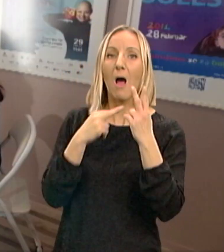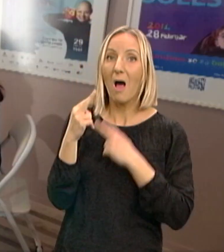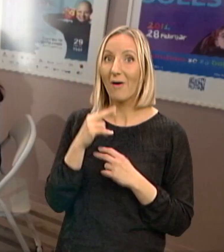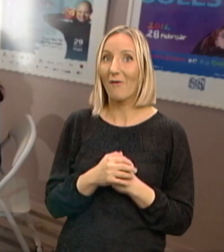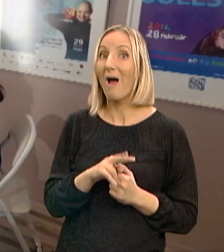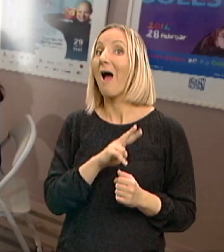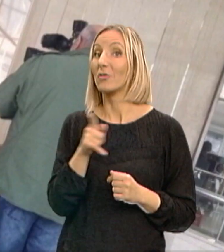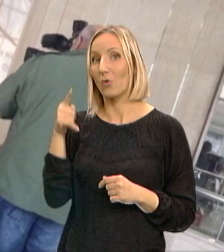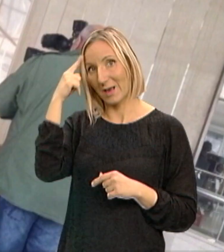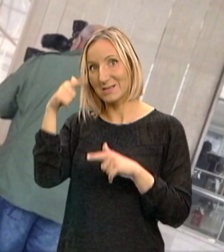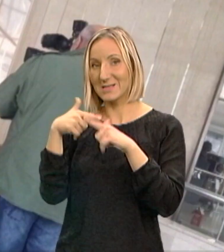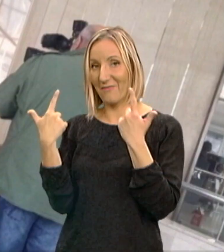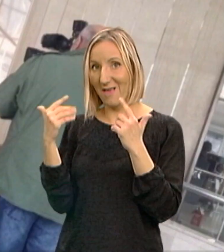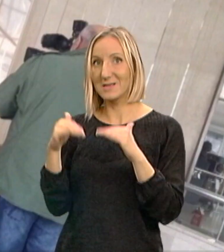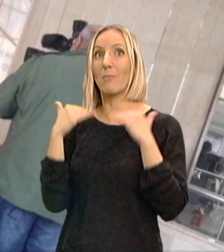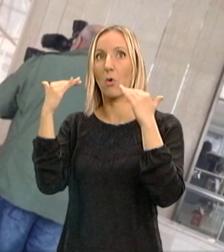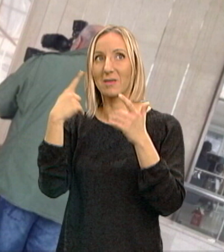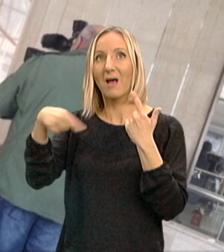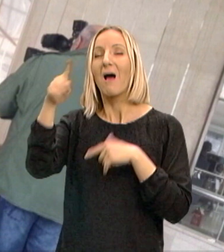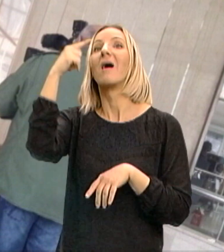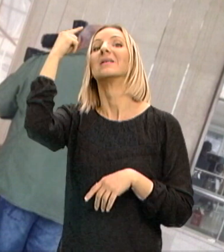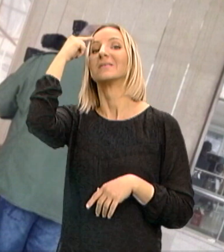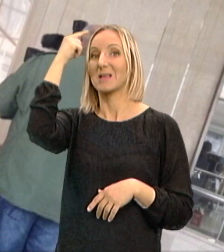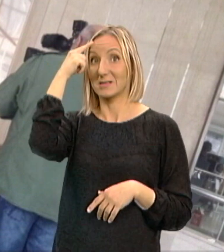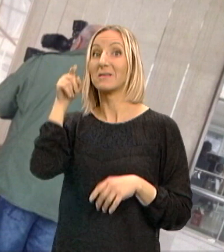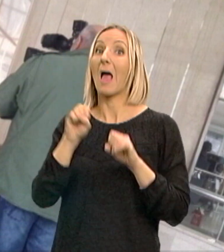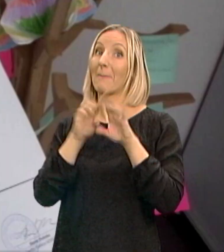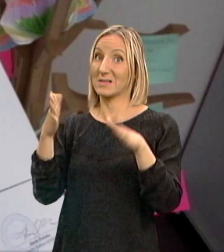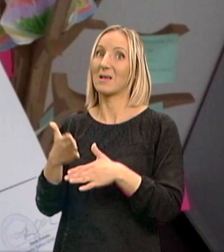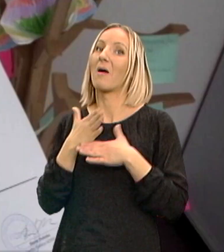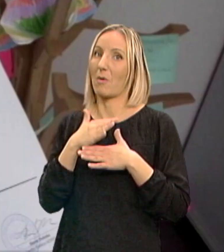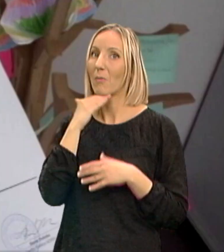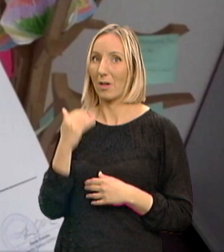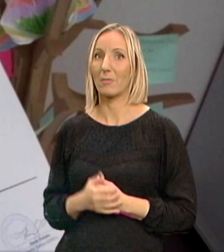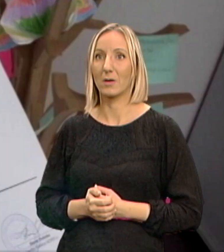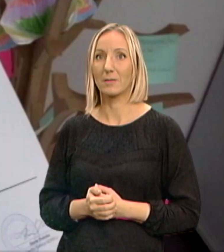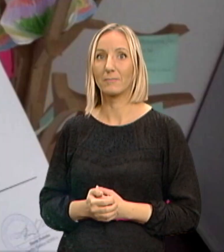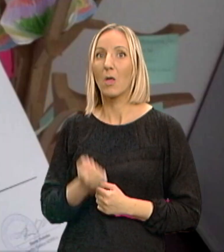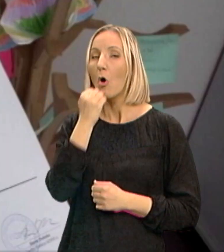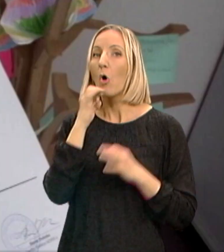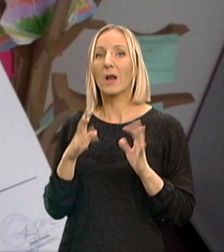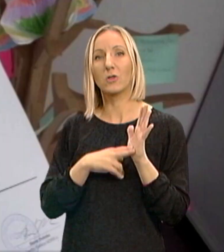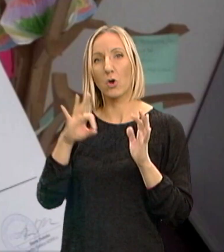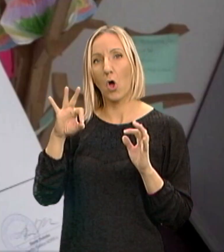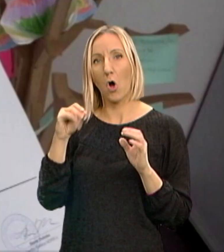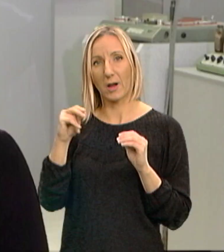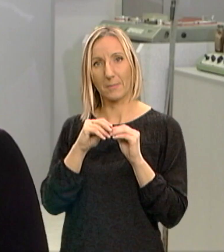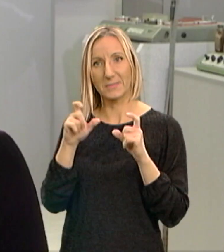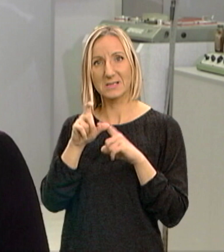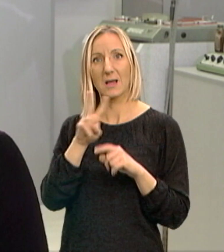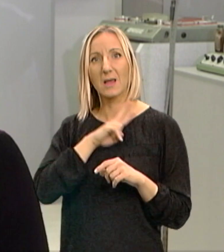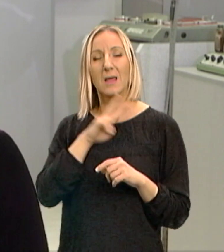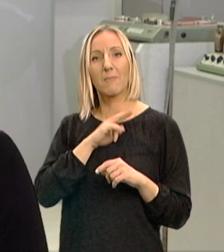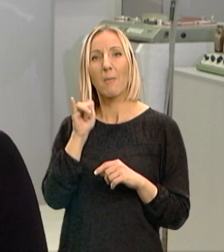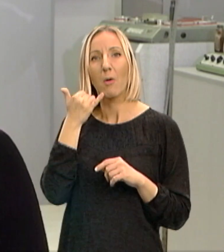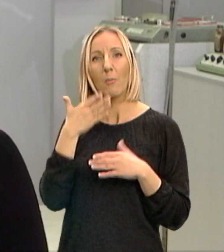ta svest podigne, a fakat je ova emisija tome doprinula. Što se tiče konkretno NORPS-a, mi imamo liniju pomoći i